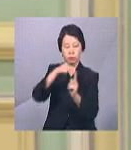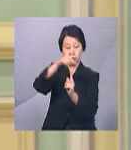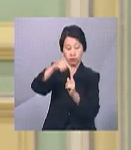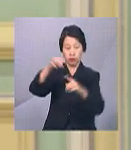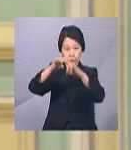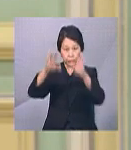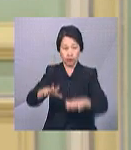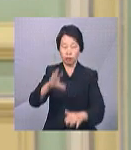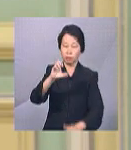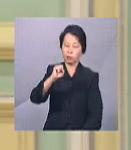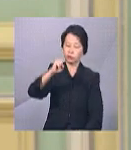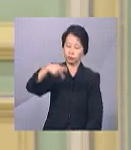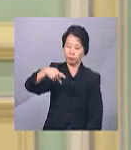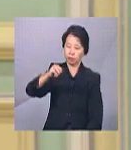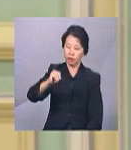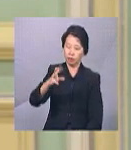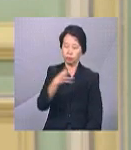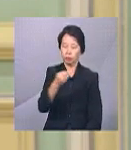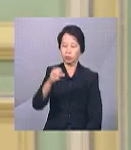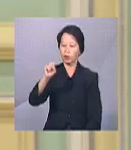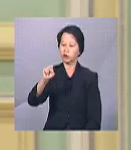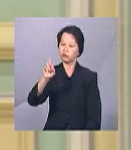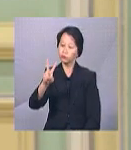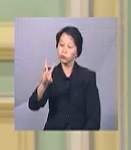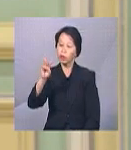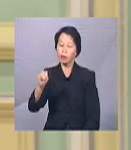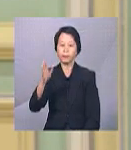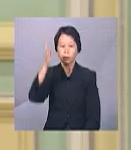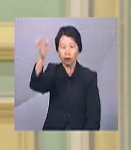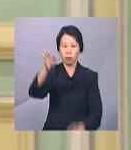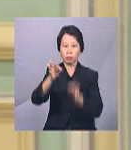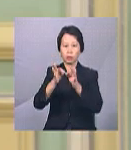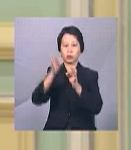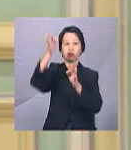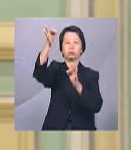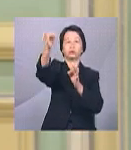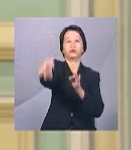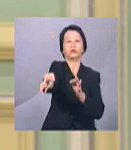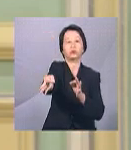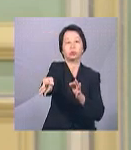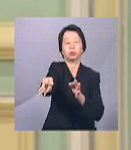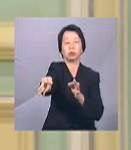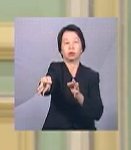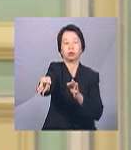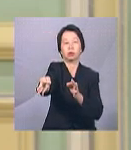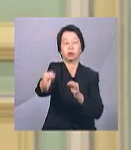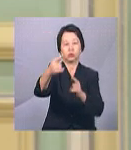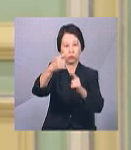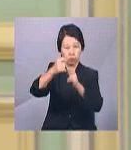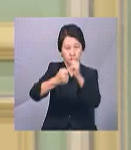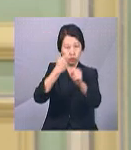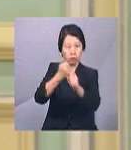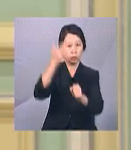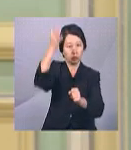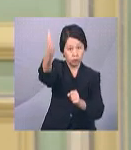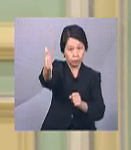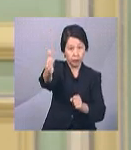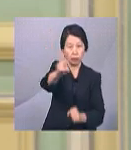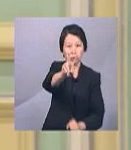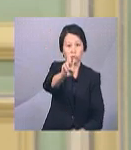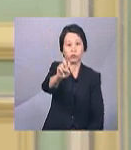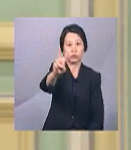present SPM dan stpm akan ditunda kepada suku pertama tahun